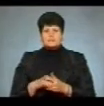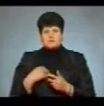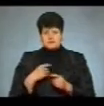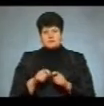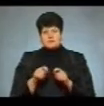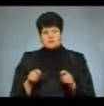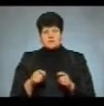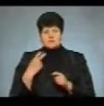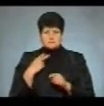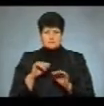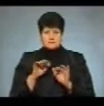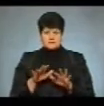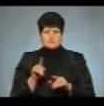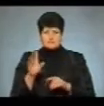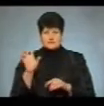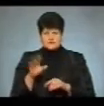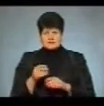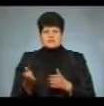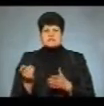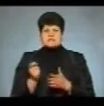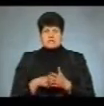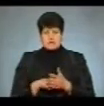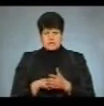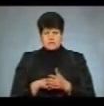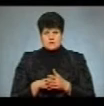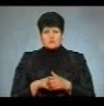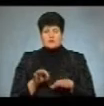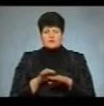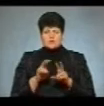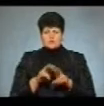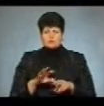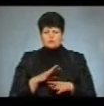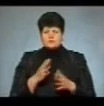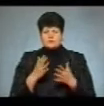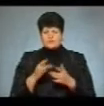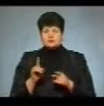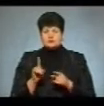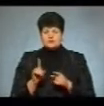порушували кримінальні провадження, вони всі закриті. Проведеним розслідуванням було встановлено, що